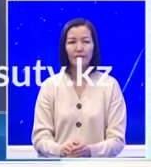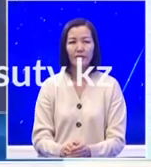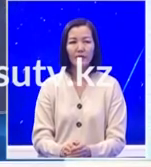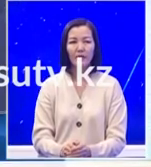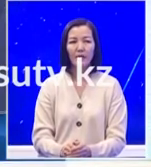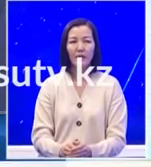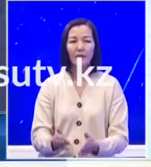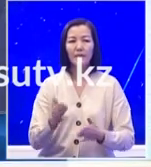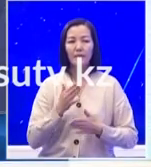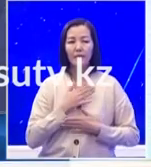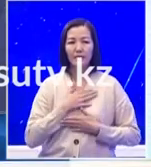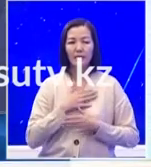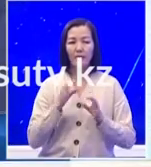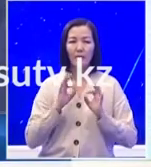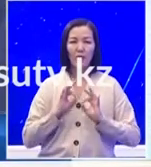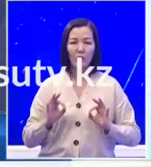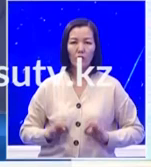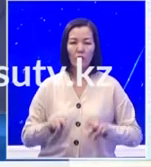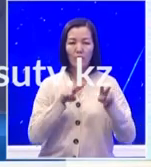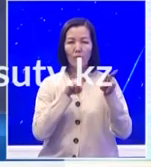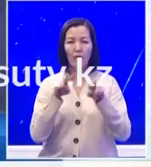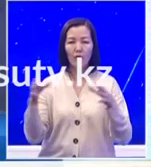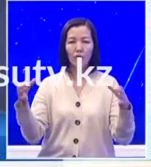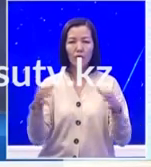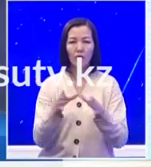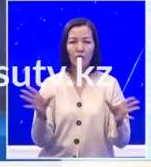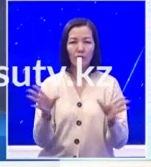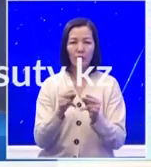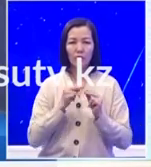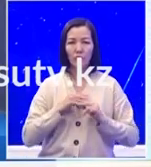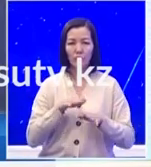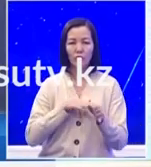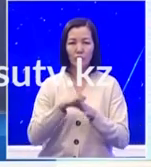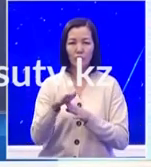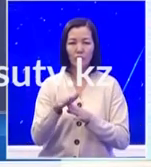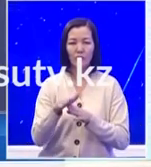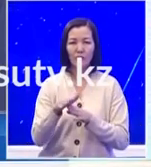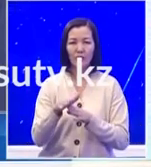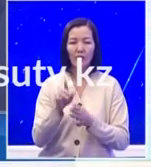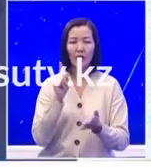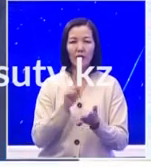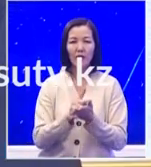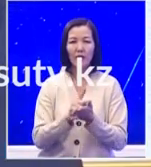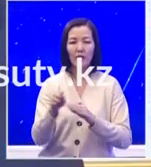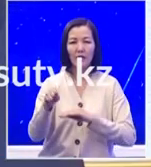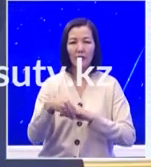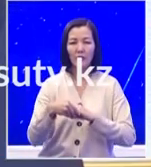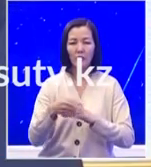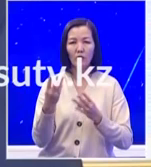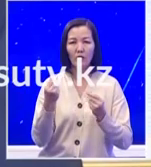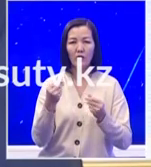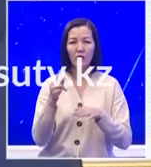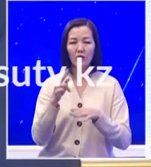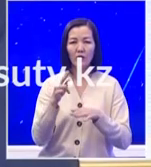Біз енді прокуратура мен сондай-ақ бақылаушы органдармен бірлесіп жұмыс істейміз. Оның ішінде салық, антикор, қаржы полициясы